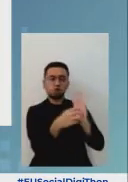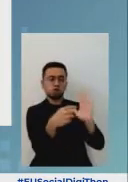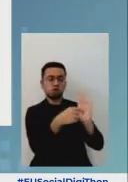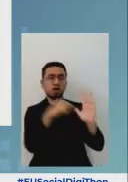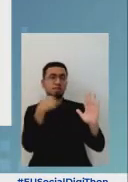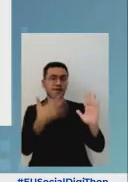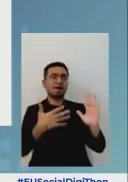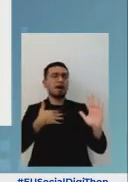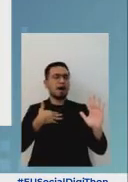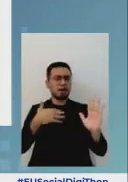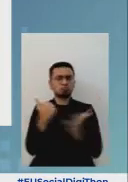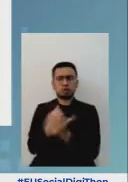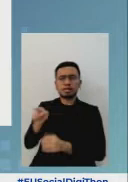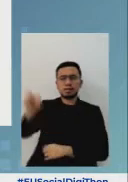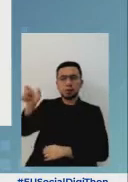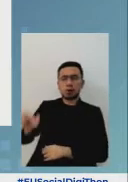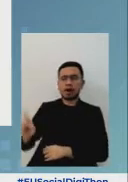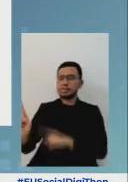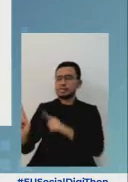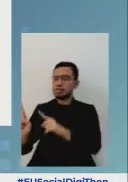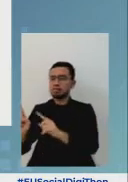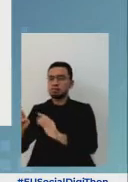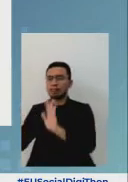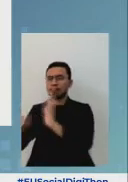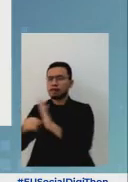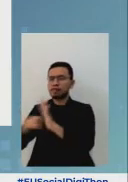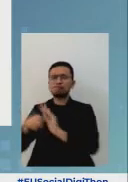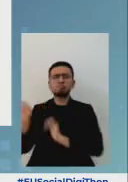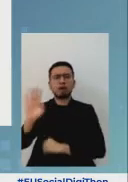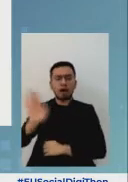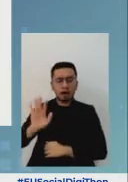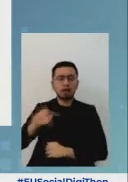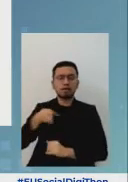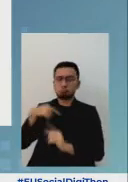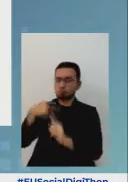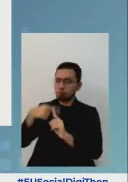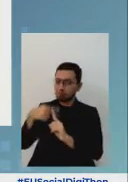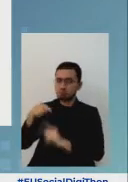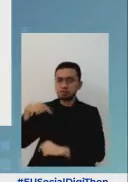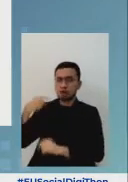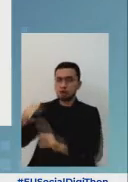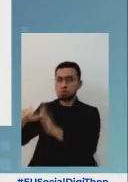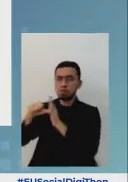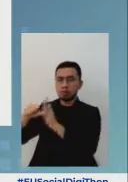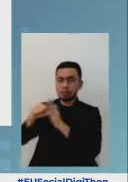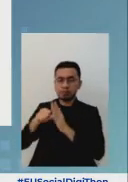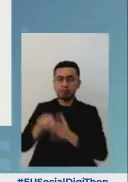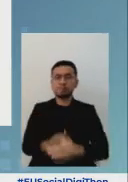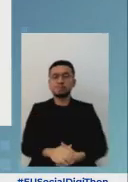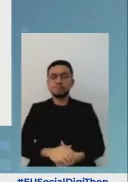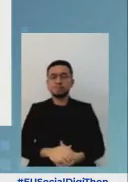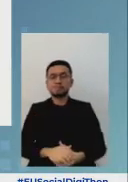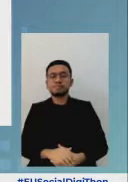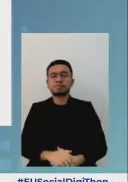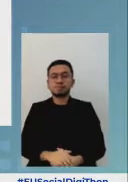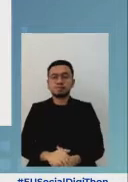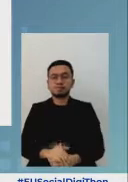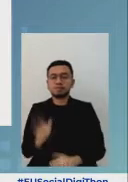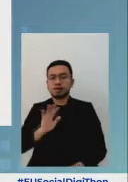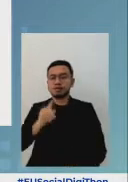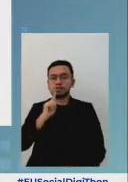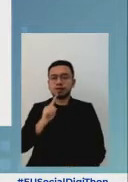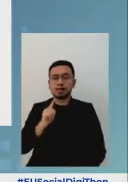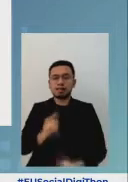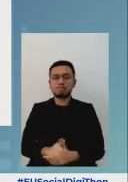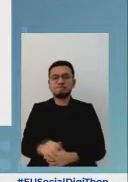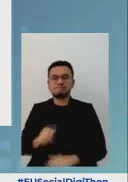cyberbullying bisa diperangi bareng-bareng. Jangan izinkan orang membuli seseorang ya hanya karena dia iri